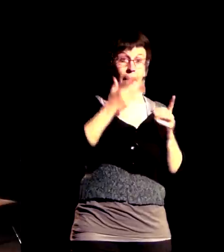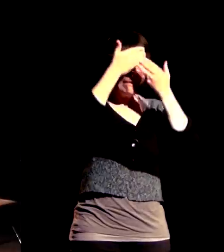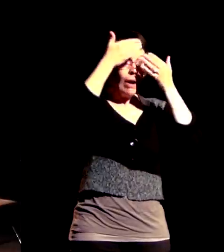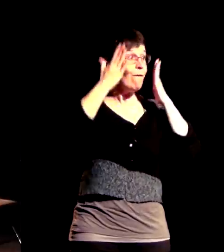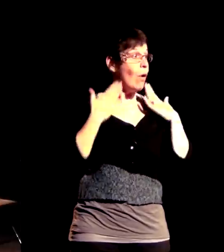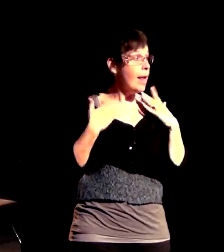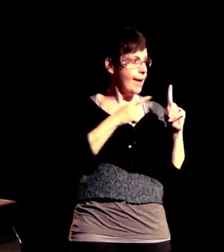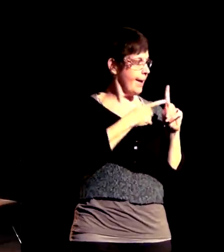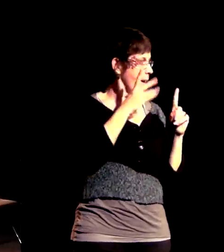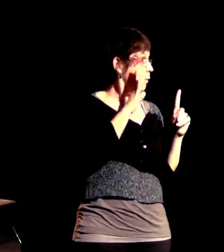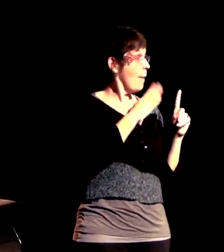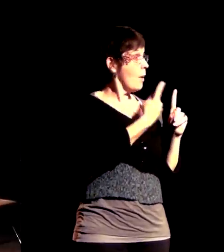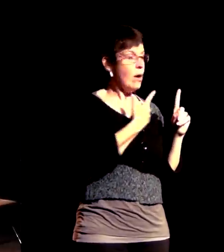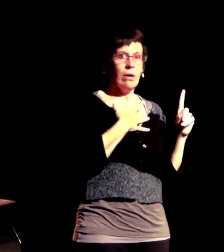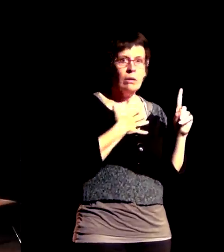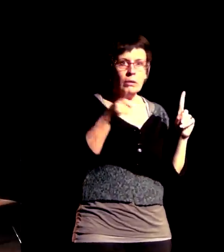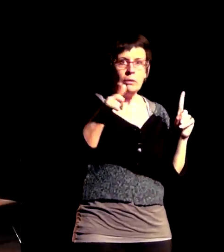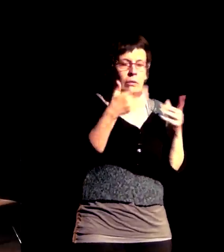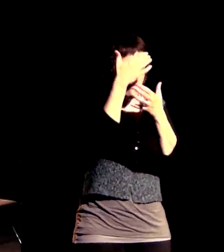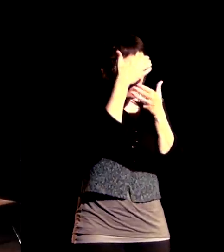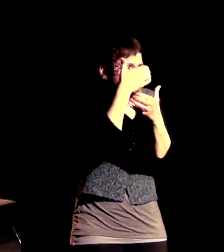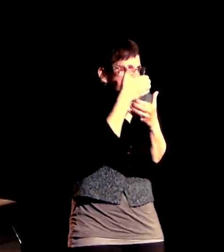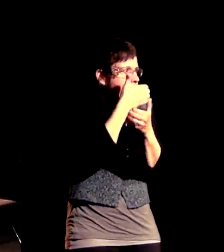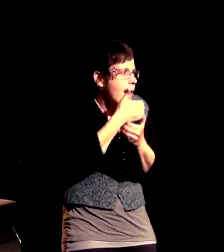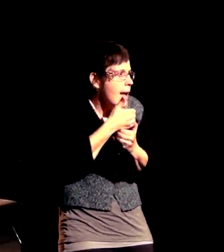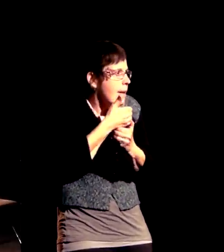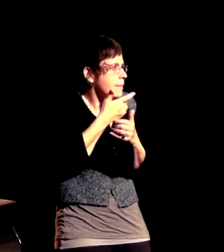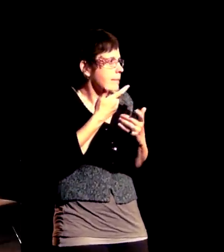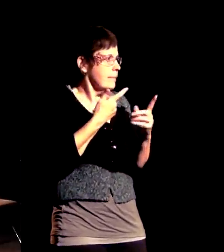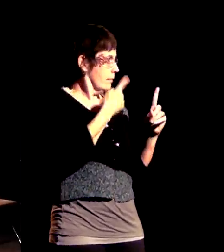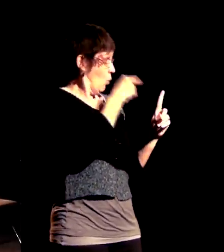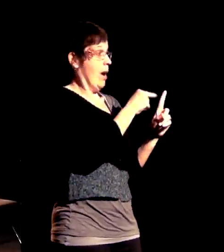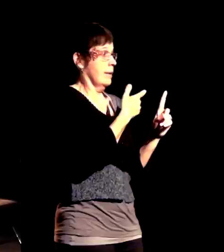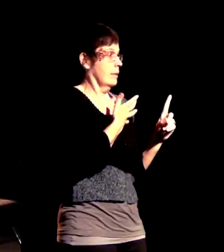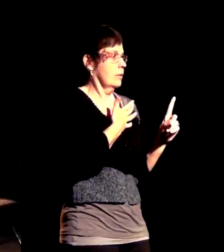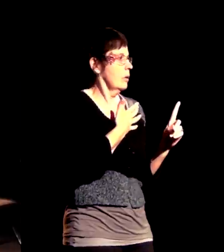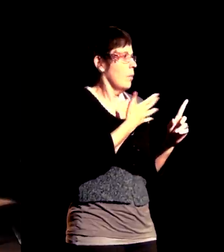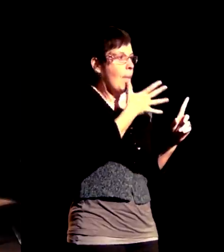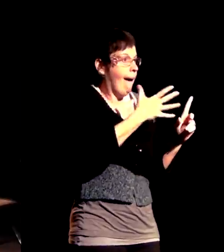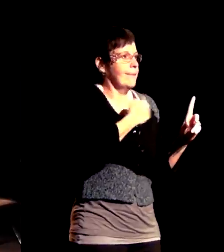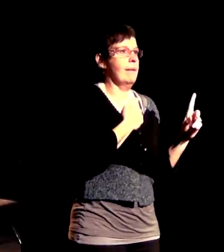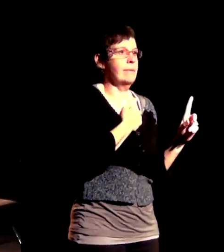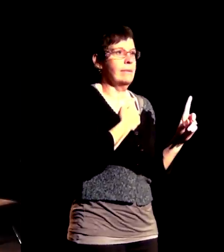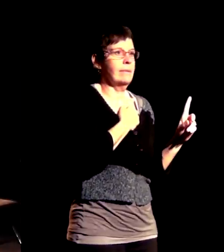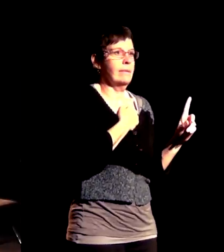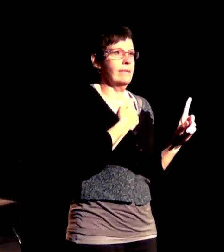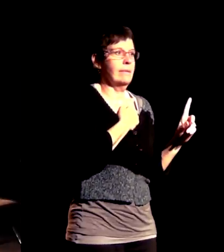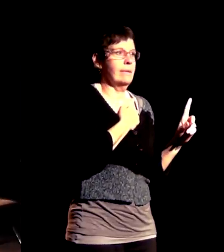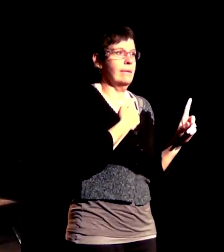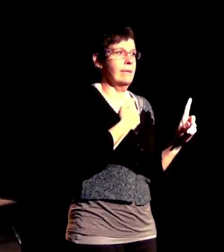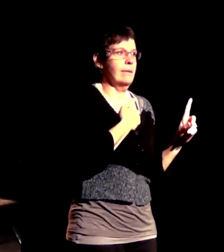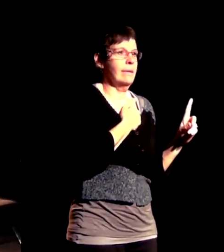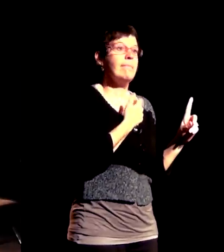qui pour elle, pour ta mère, ça donne l'impression qu'elle se renferme, qu'elle se... Voilà. Elle dit, c'est insupportable pour ta mère, ça. C'est insupportable. Mais elle dit, si on